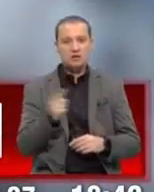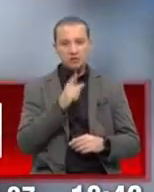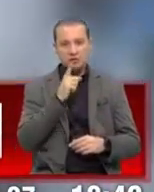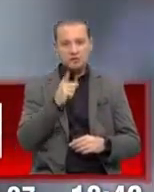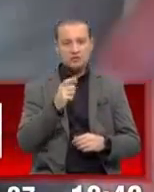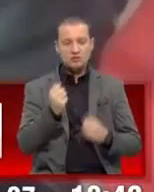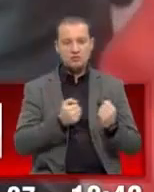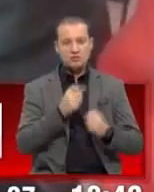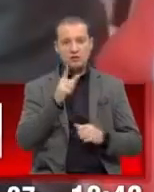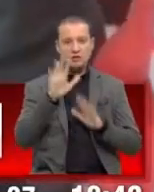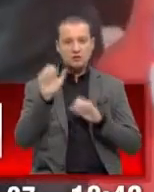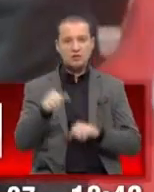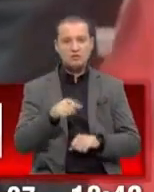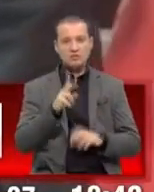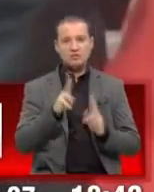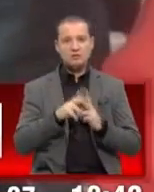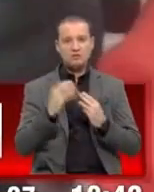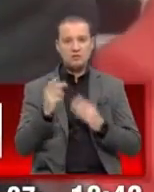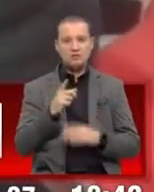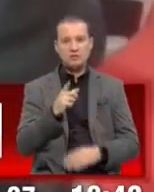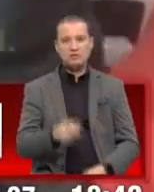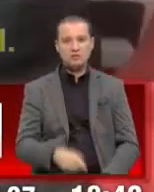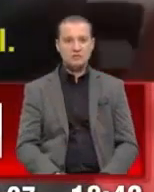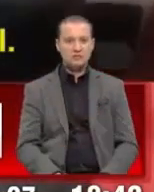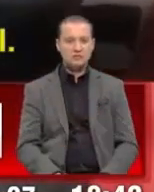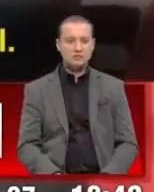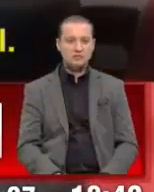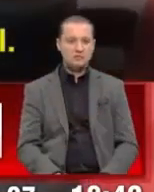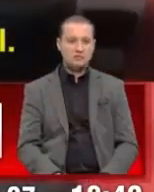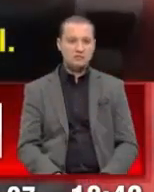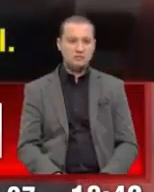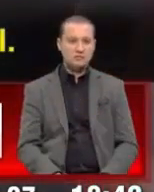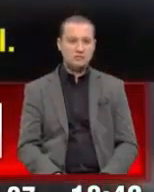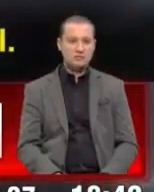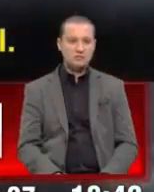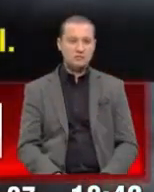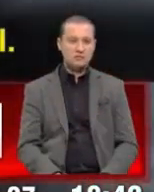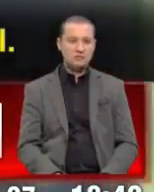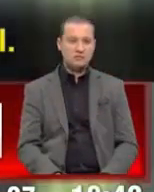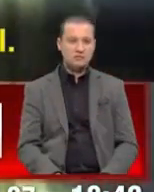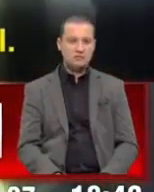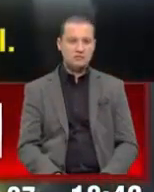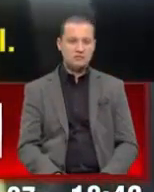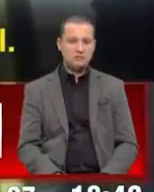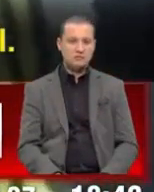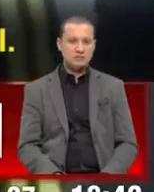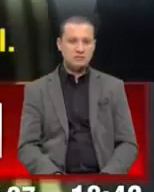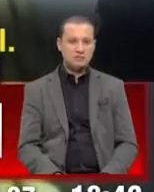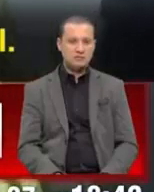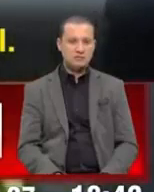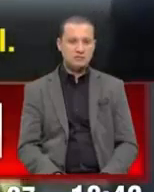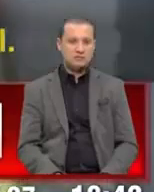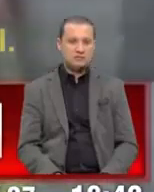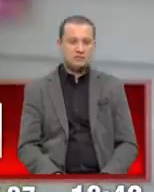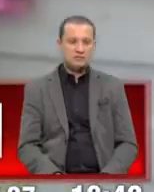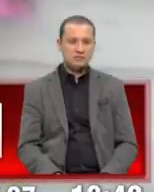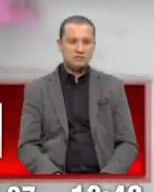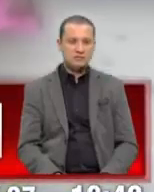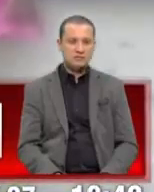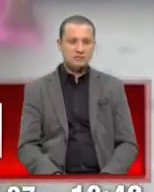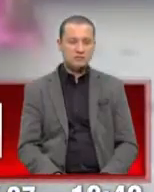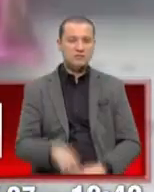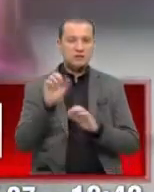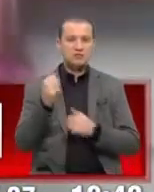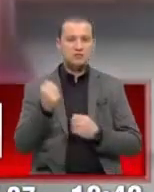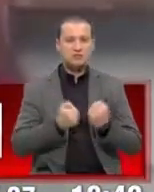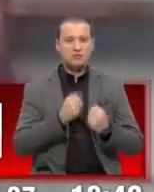kaçarken sürücü yakalanarak polise teslim edildi. Benim Caddebostan arkadaşlarıma vurdu, motosiklet arkadaşıma vurdu, vurduktan sonra kaçtı.